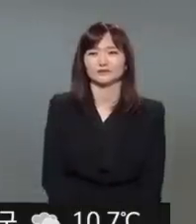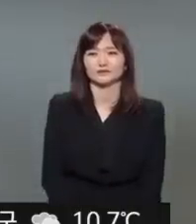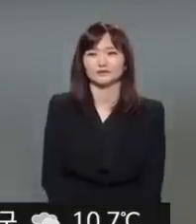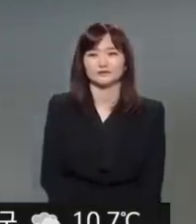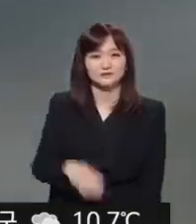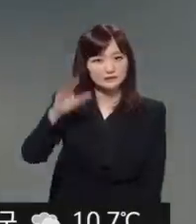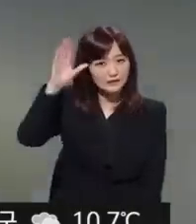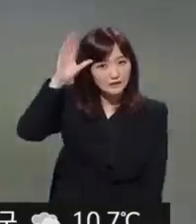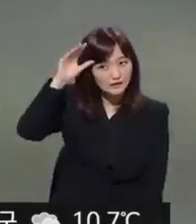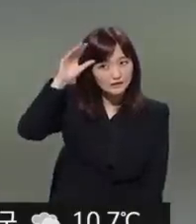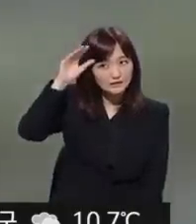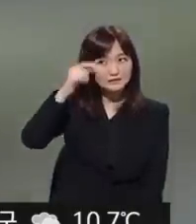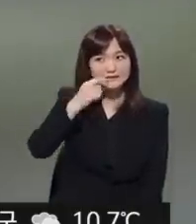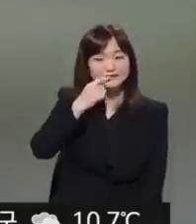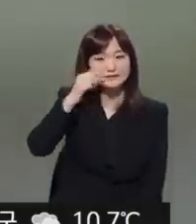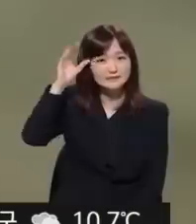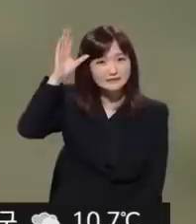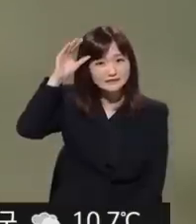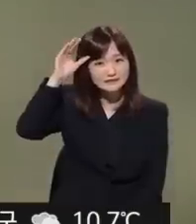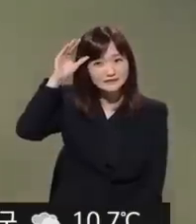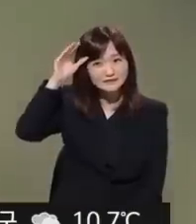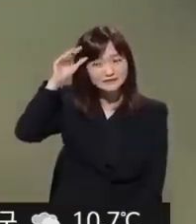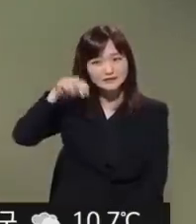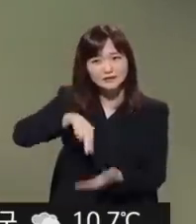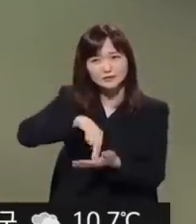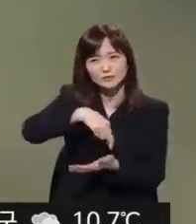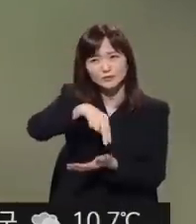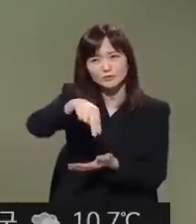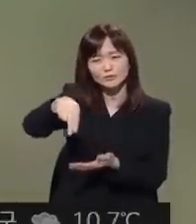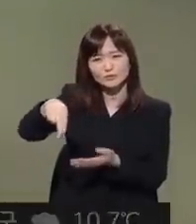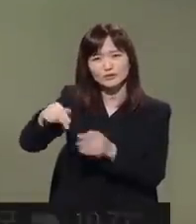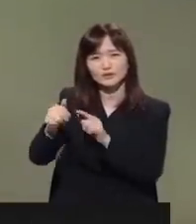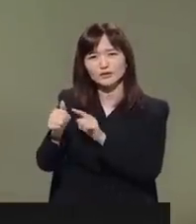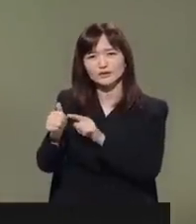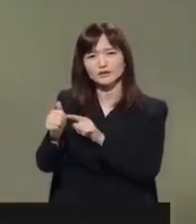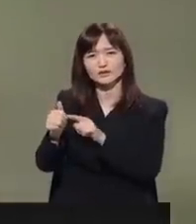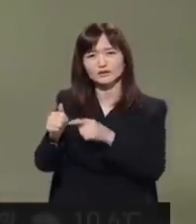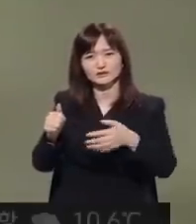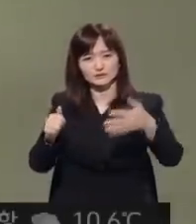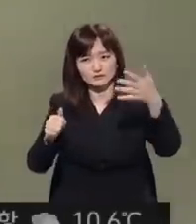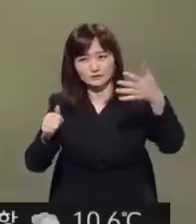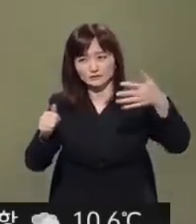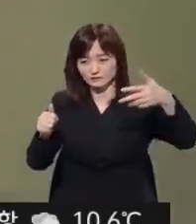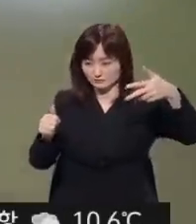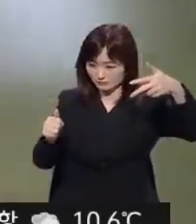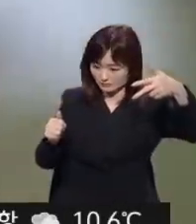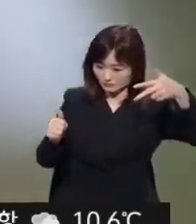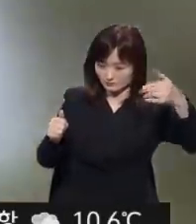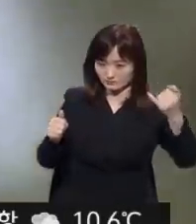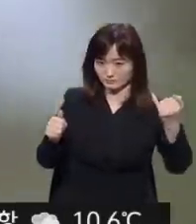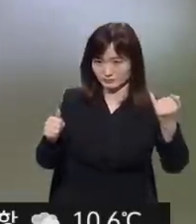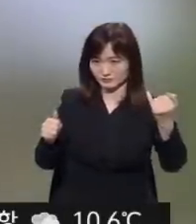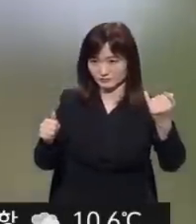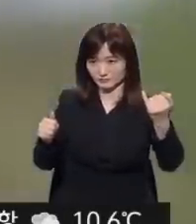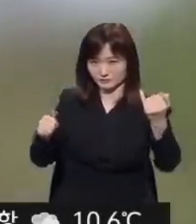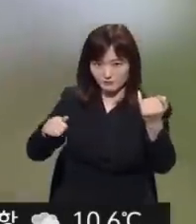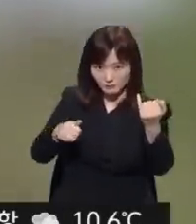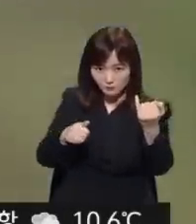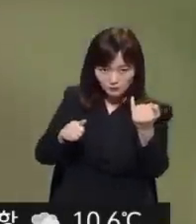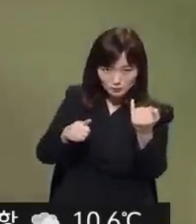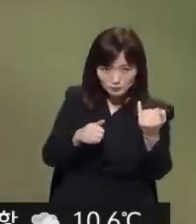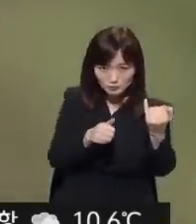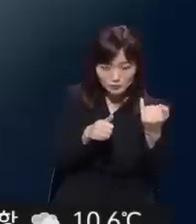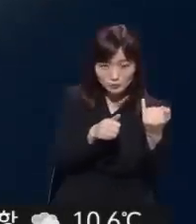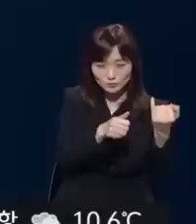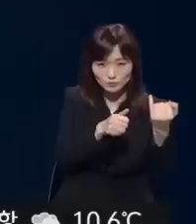네, 강아지인데요. 이 하얀색 강아지, 안타깝게도 유기견입니다. 강아지는 영상을 찍고 있는 여성을 계속해서 졸졸